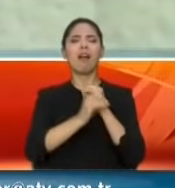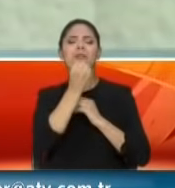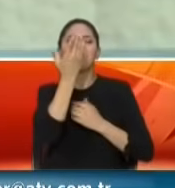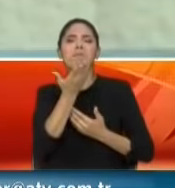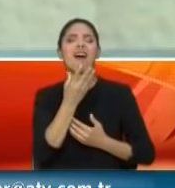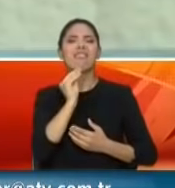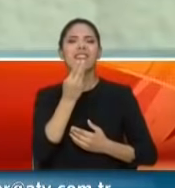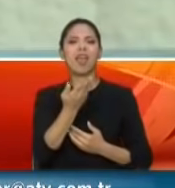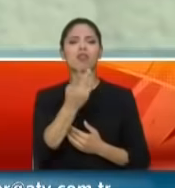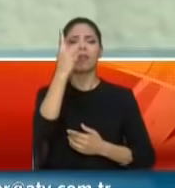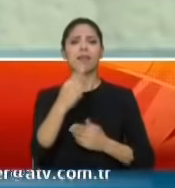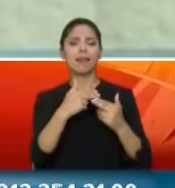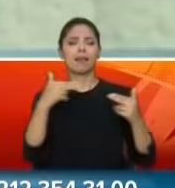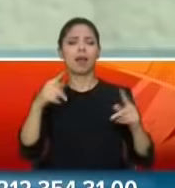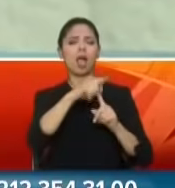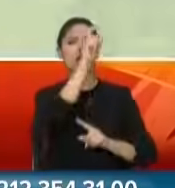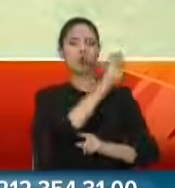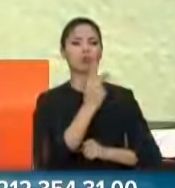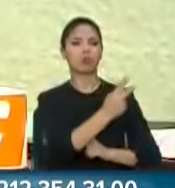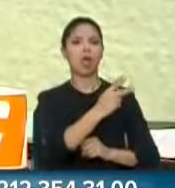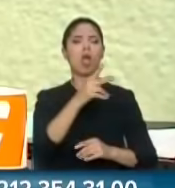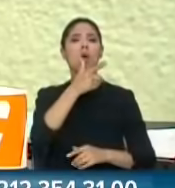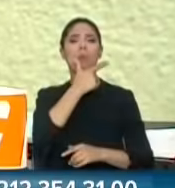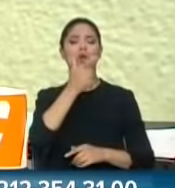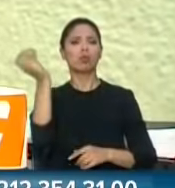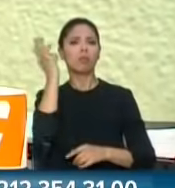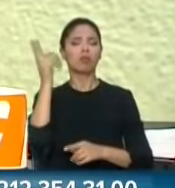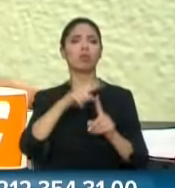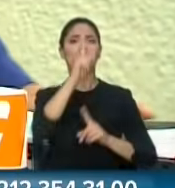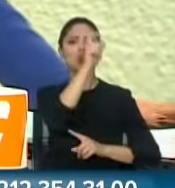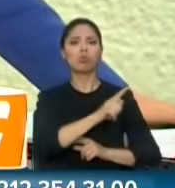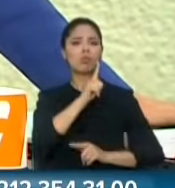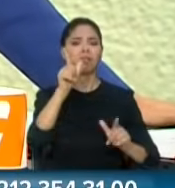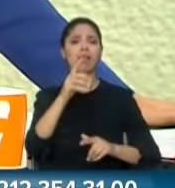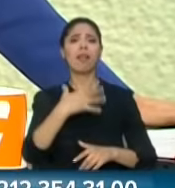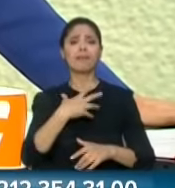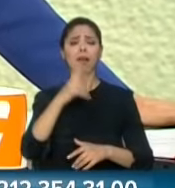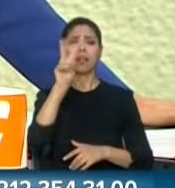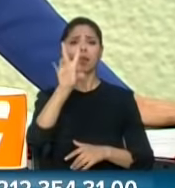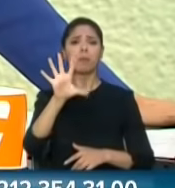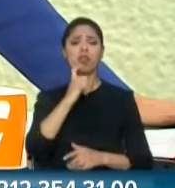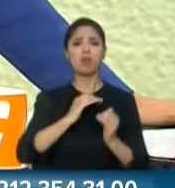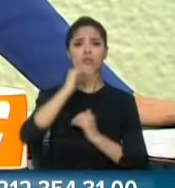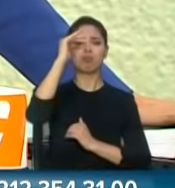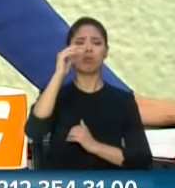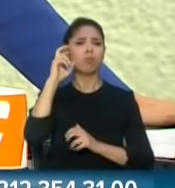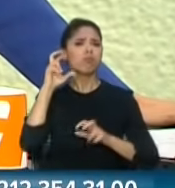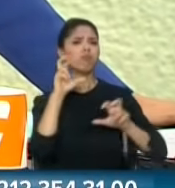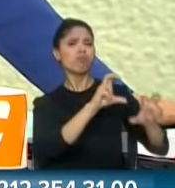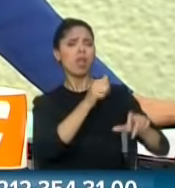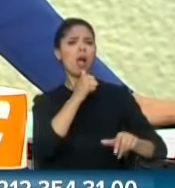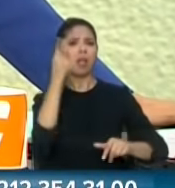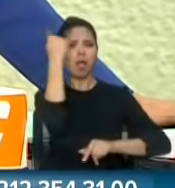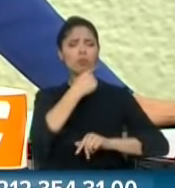baharında. İlk öykü Tuğçe'nin öyküsü. Bodrum'dan duyuldu Tuğçe'nin sesi. Kendisinden tam 25 yaş büyük, saplantılı bir